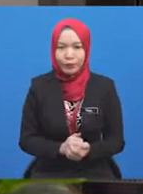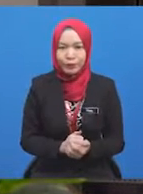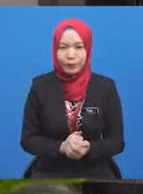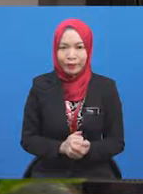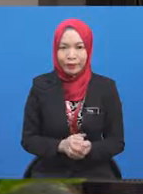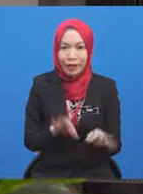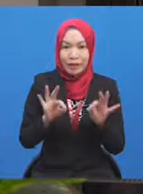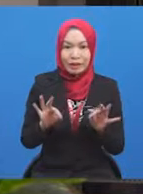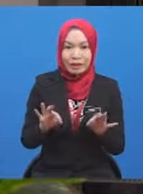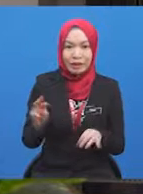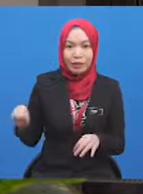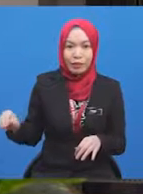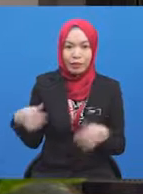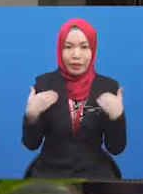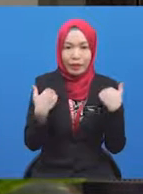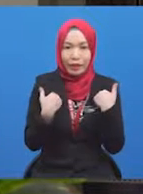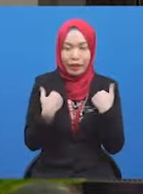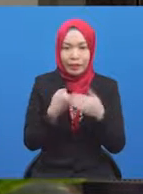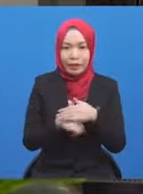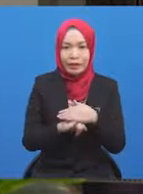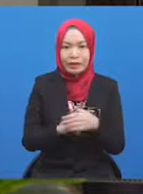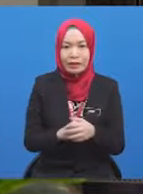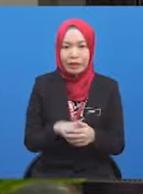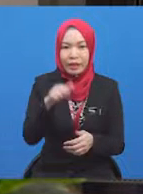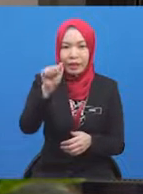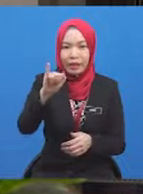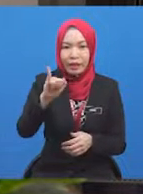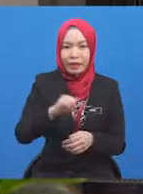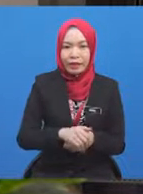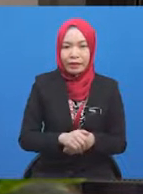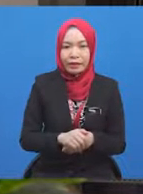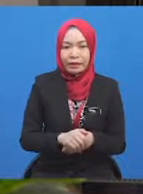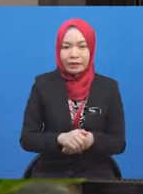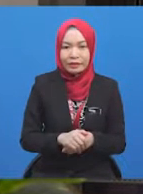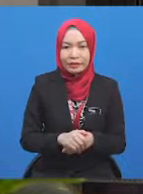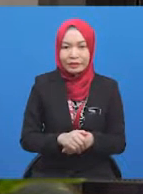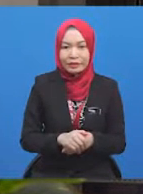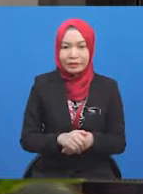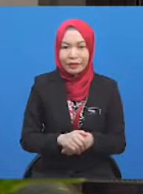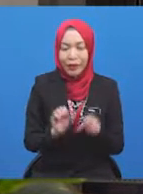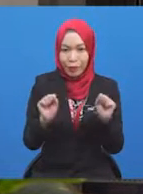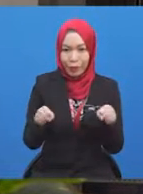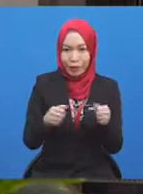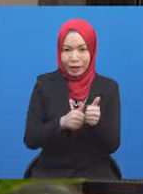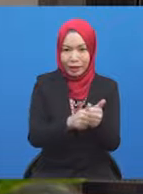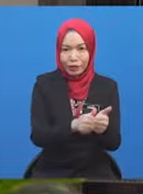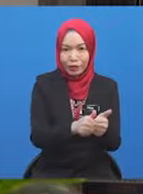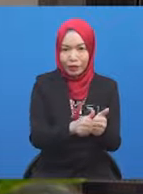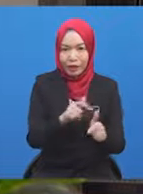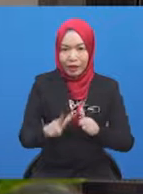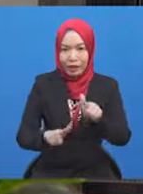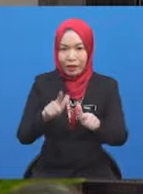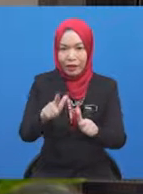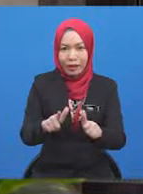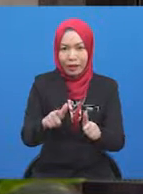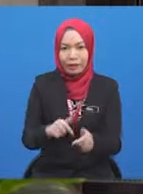Jika murid-murid mempunyai perisian Adobe Illustrator, bolehlah mengikuti